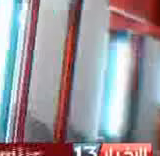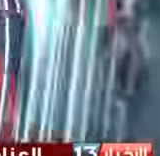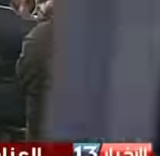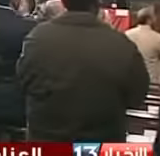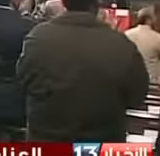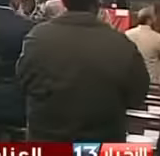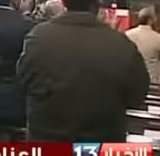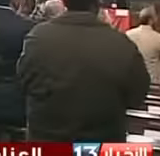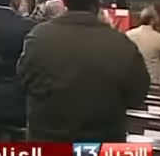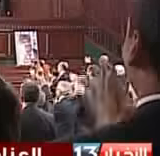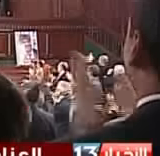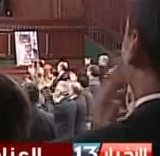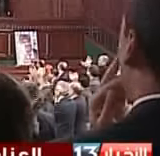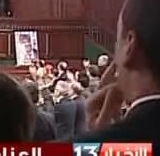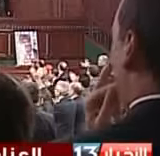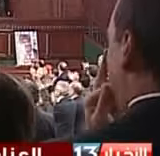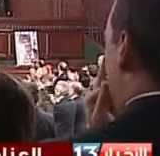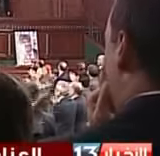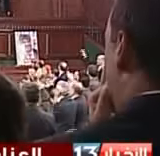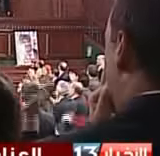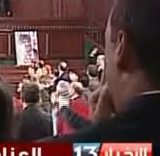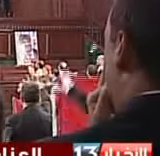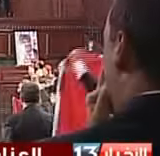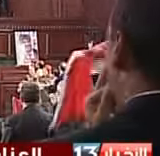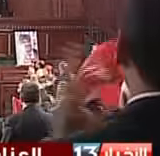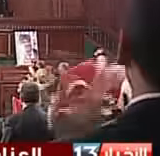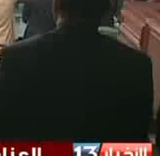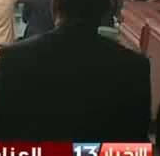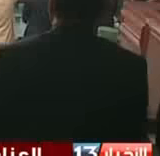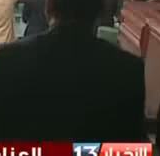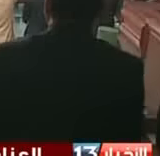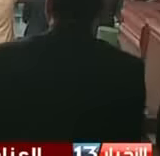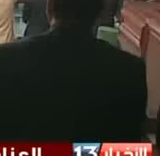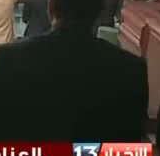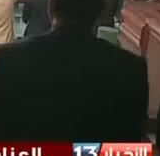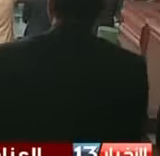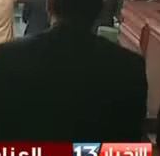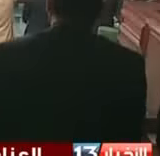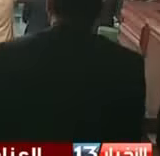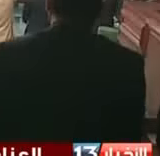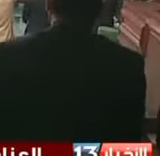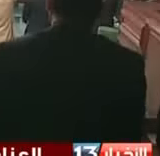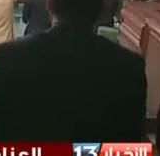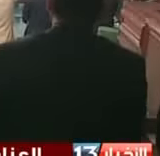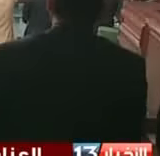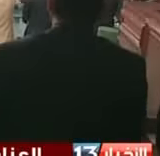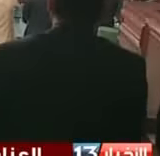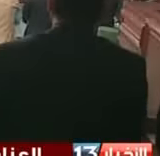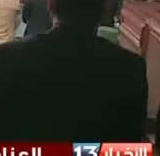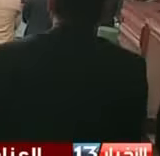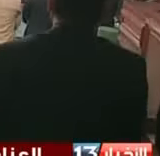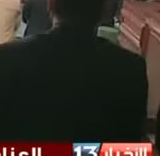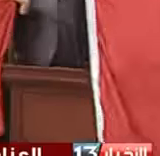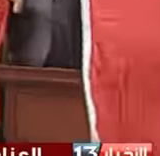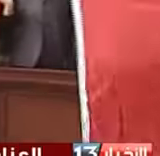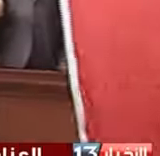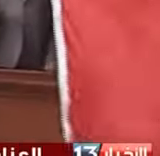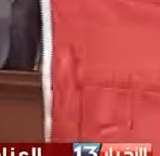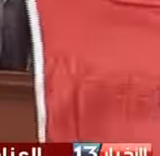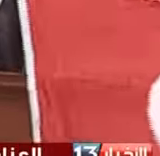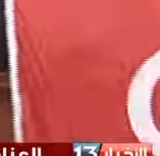مرور 3 سنوات على ميلاد دستور الجمهورية الثانية وسط تجاذبات سياسية تعيق تفعيل بعض نصوصه.